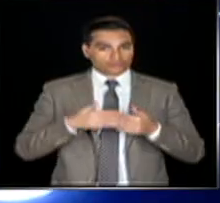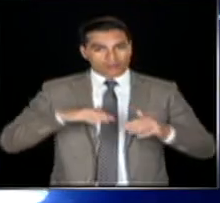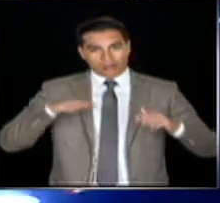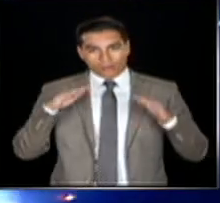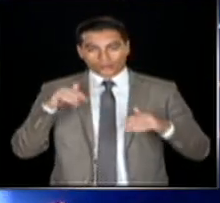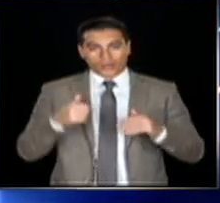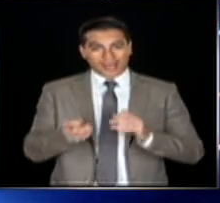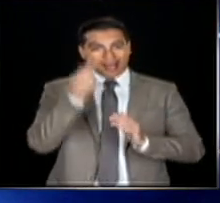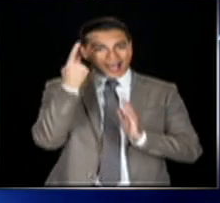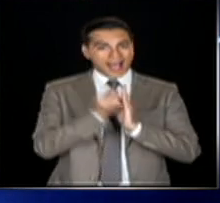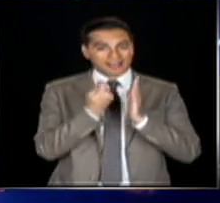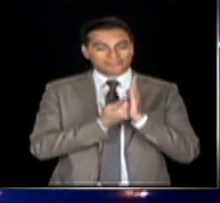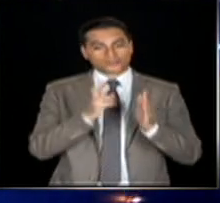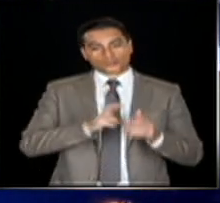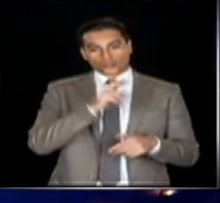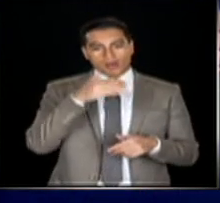هو